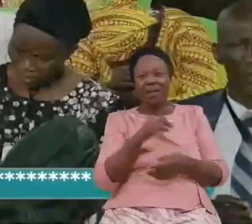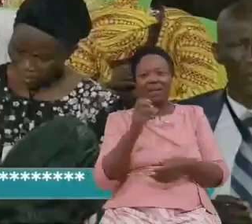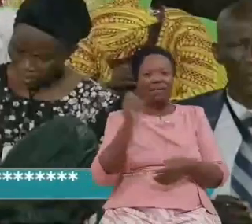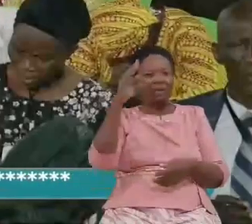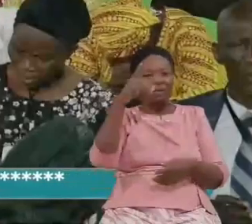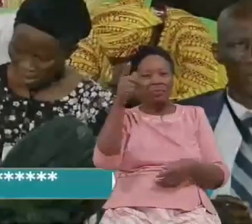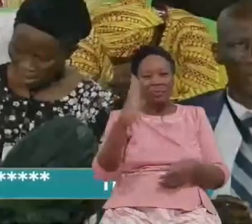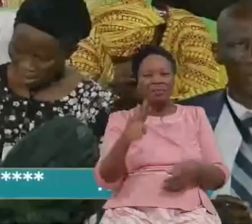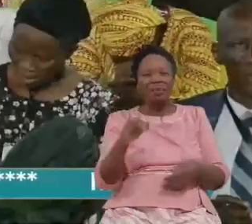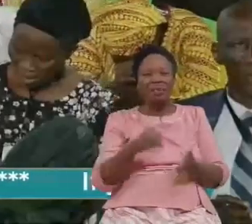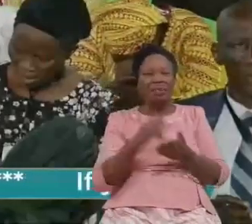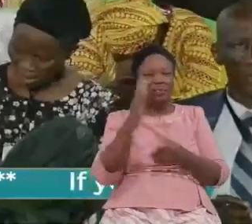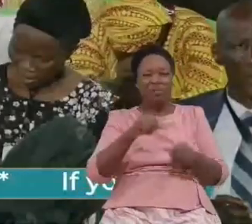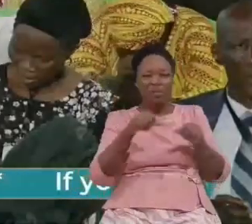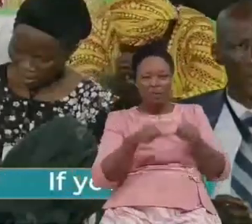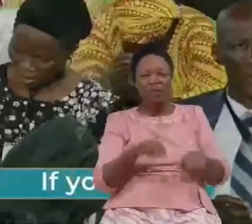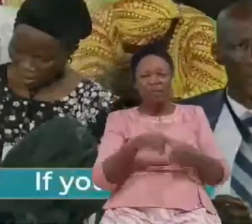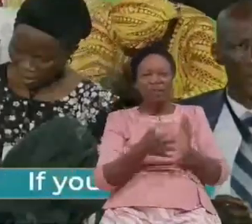permanent